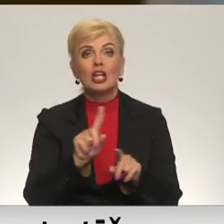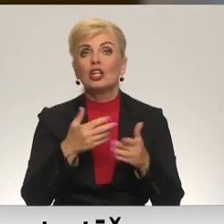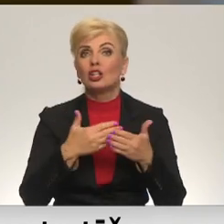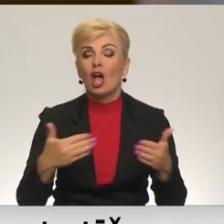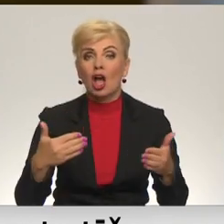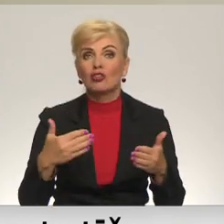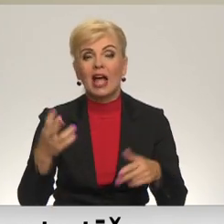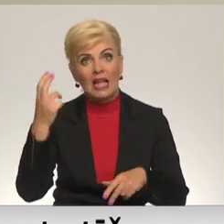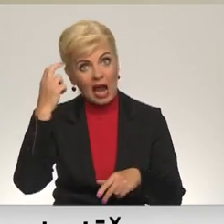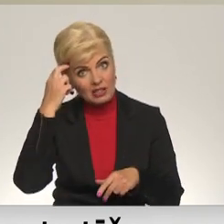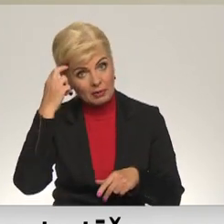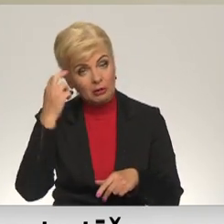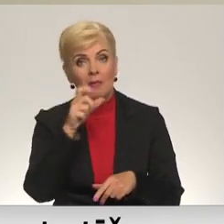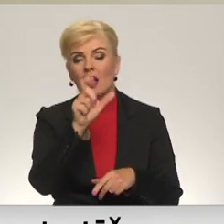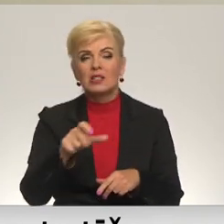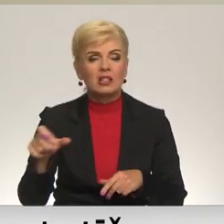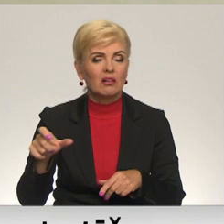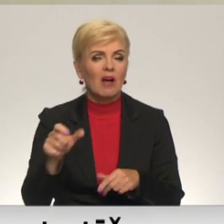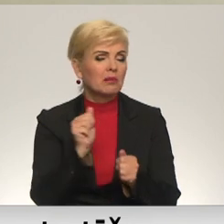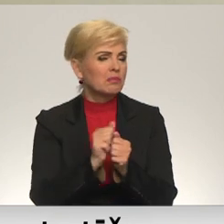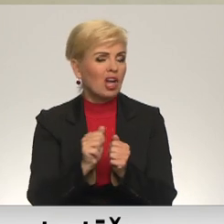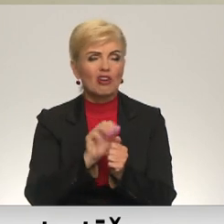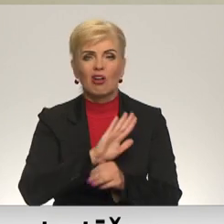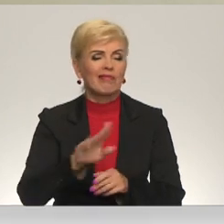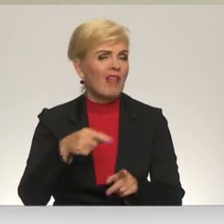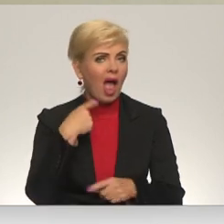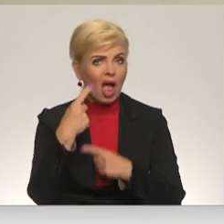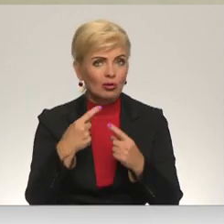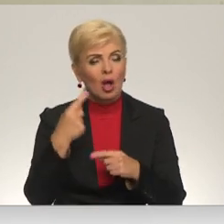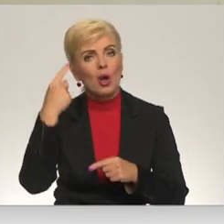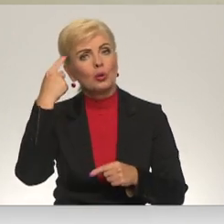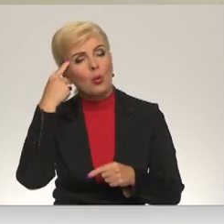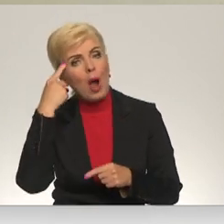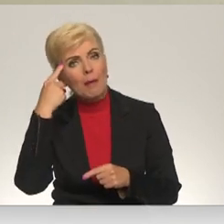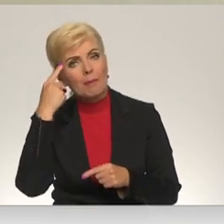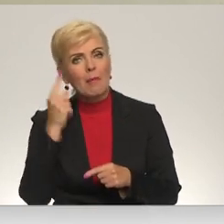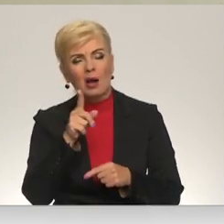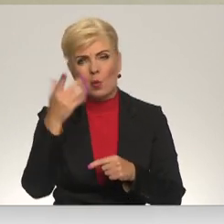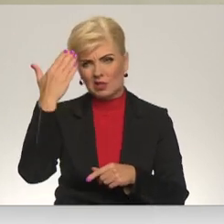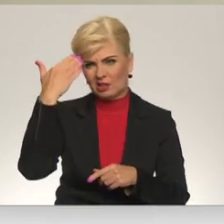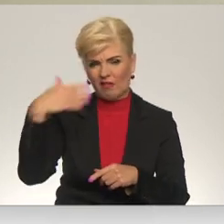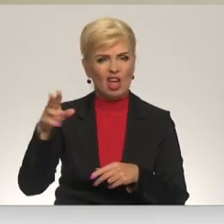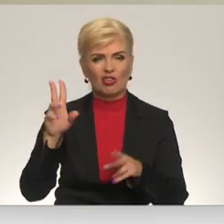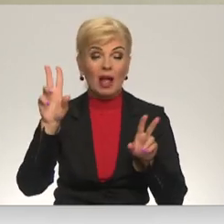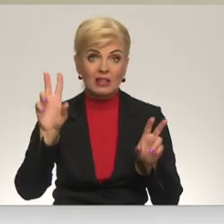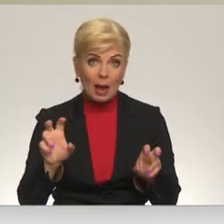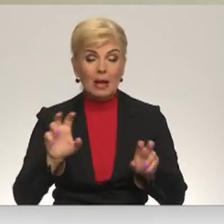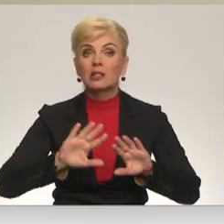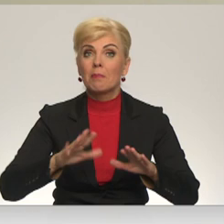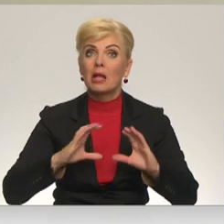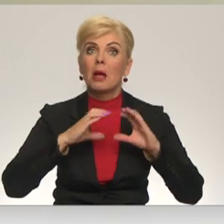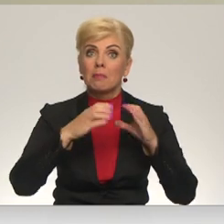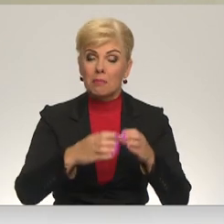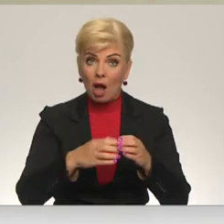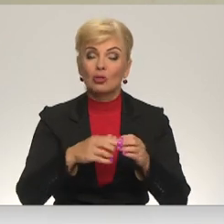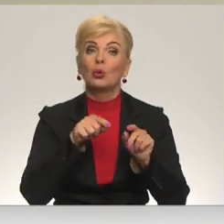dažādi aizspriedumi. Cilvēki par to nerunā. Liekas, ka tas ir kaut kāds tāds mistisks, svešs temats. Bet pasaulē daudz